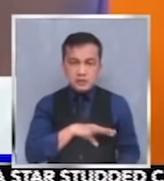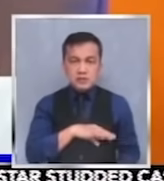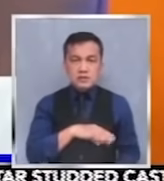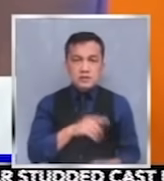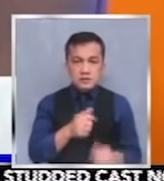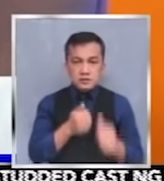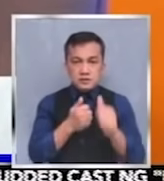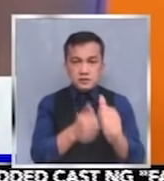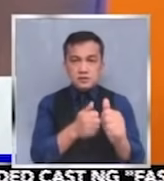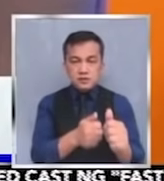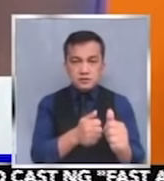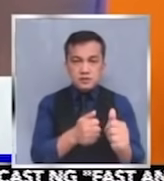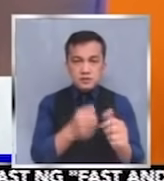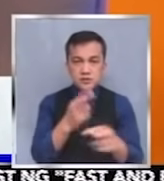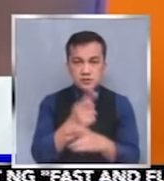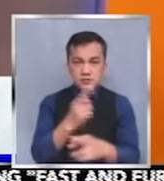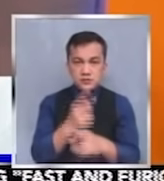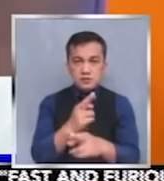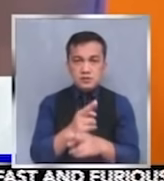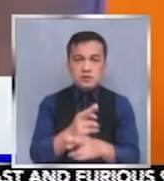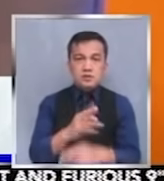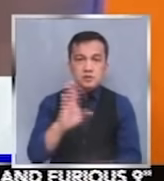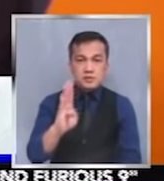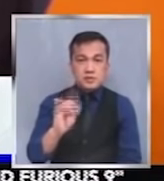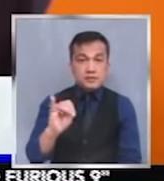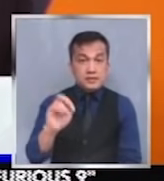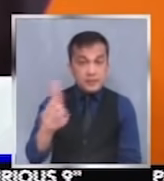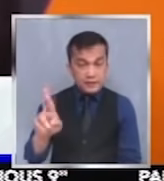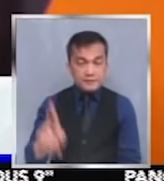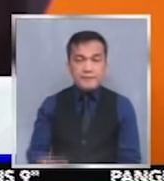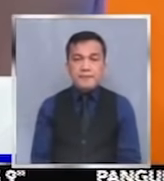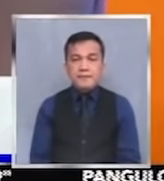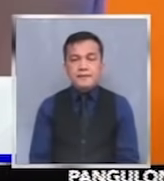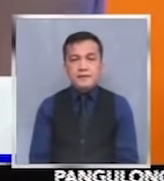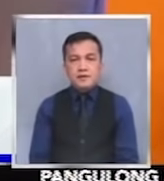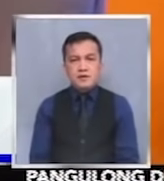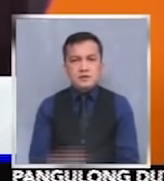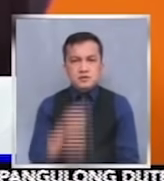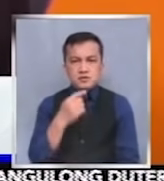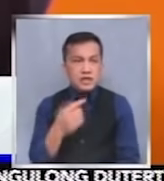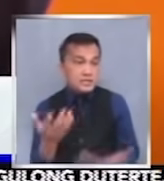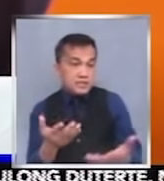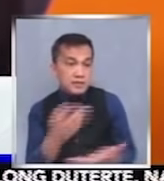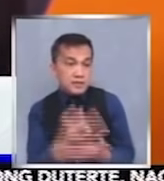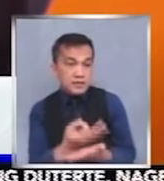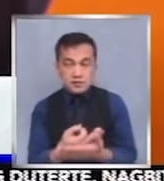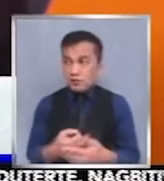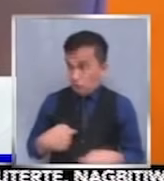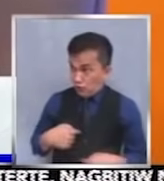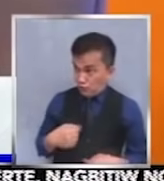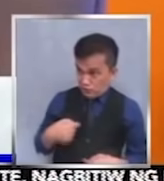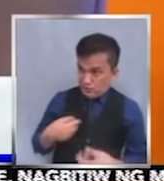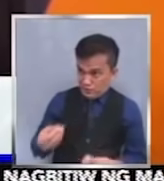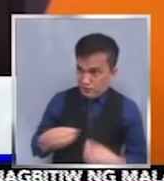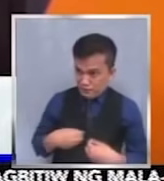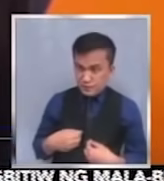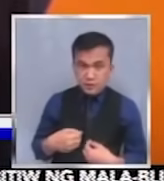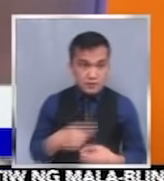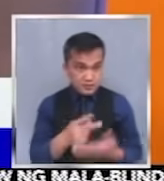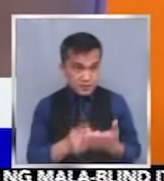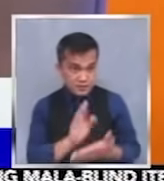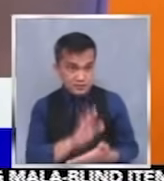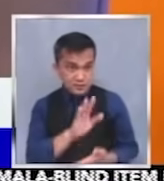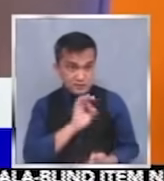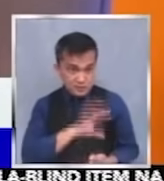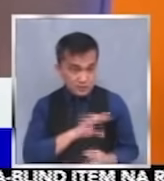sa regulasyon ng Bureau of Internal Revenue, BIR. Nasaan na po yung pera? Sa akin. Income, part of your income. Wala akong violations